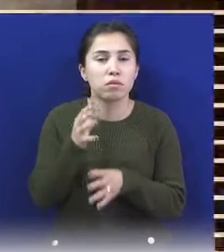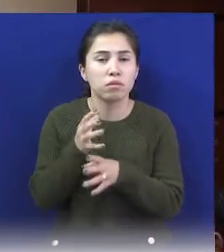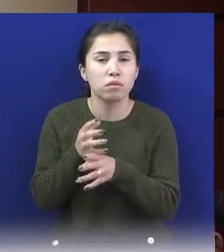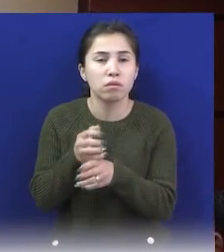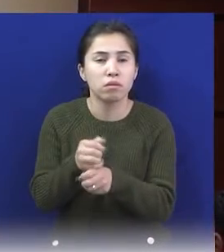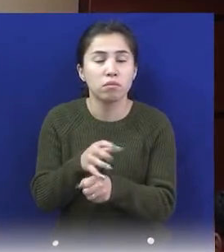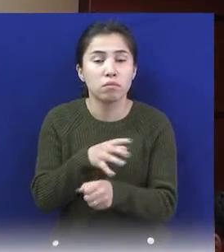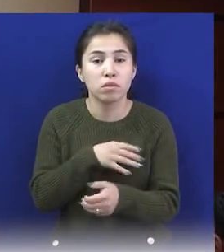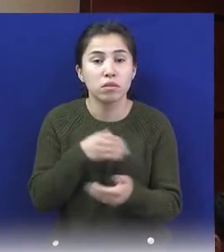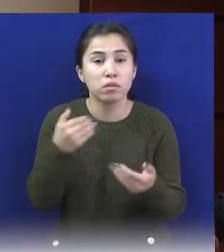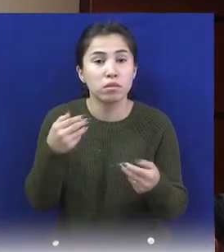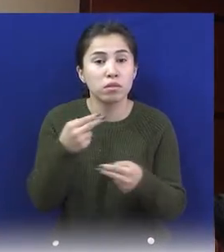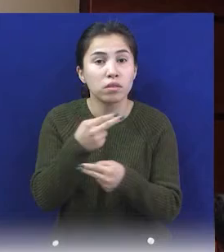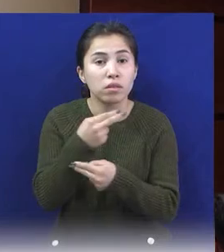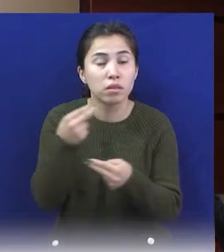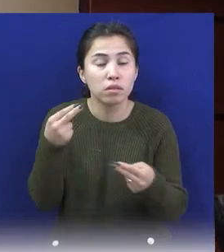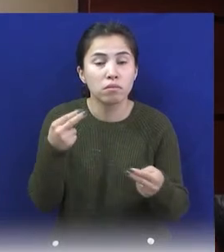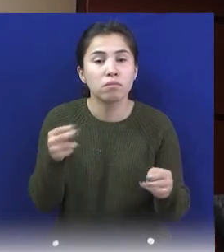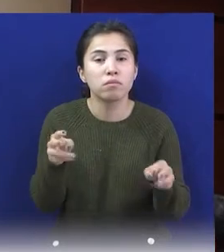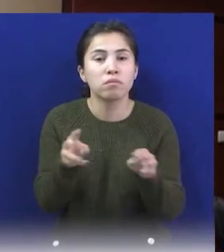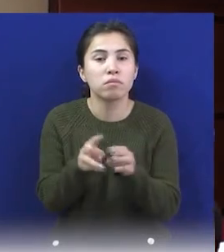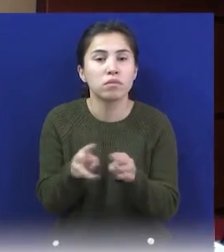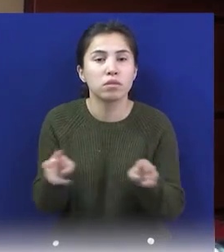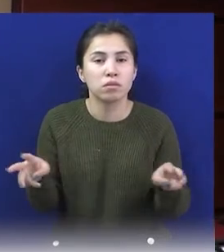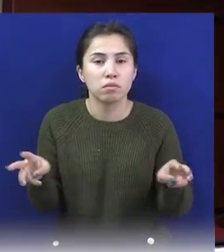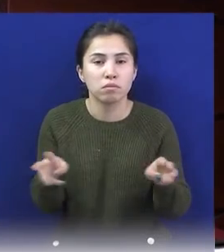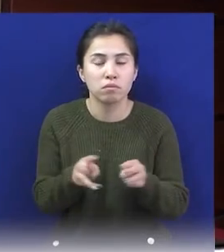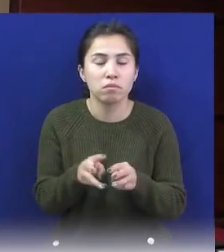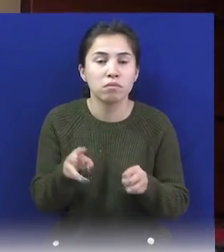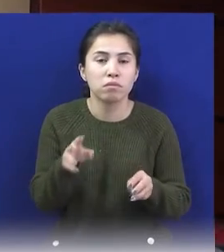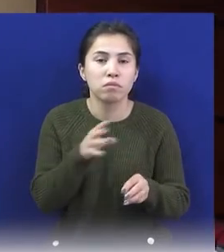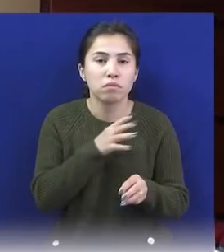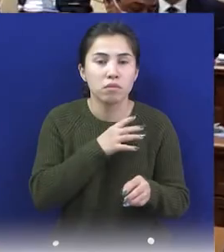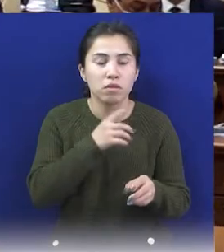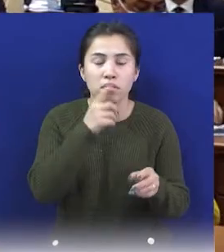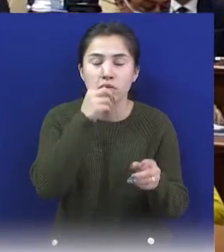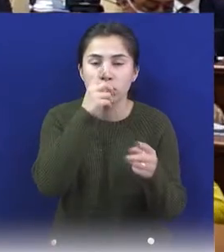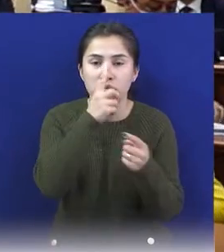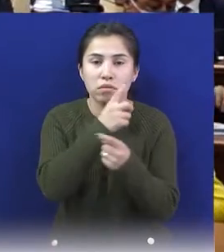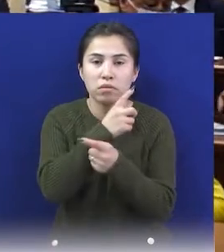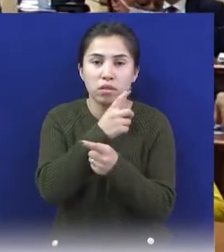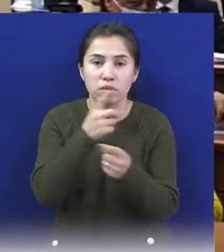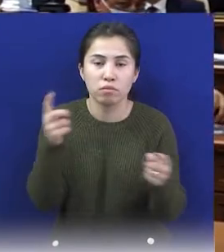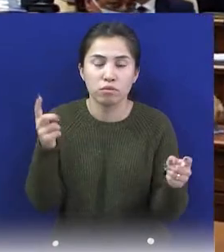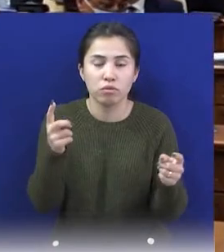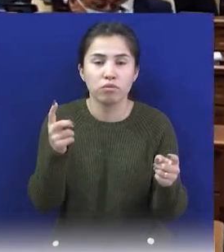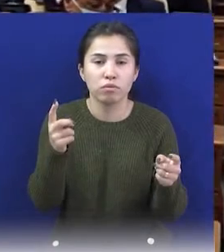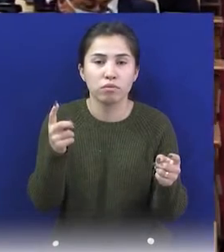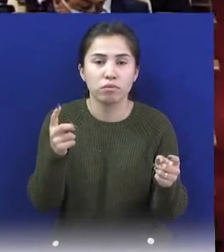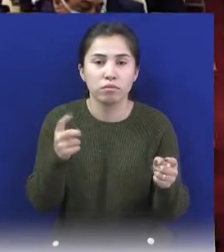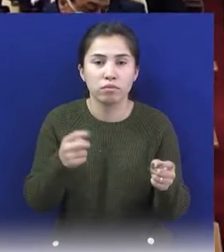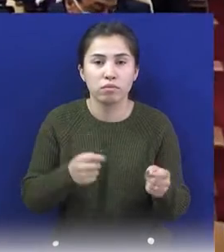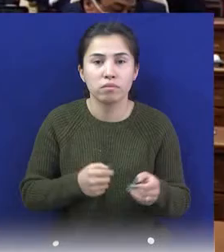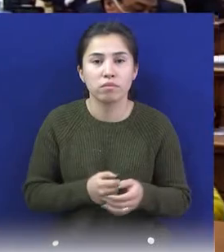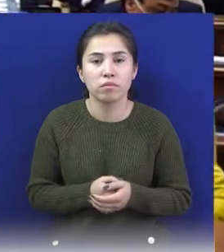тенге. В завершении встречи глава региона отметил, что показатели в каждой программе должны быть выполнены. Для решения экономических проблем в